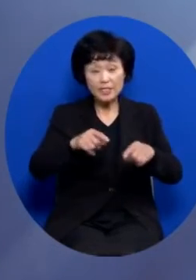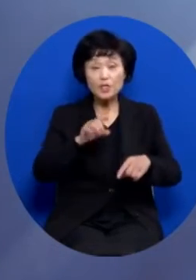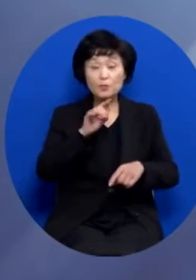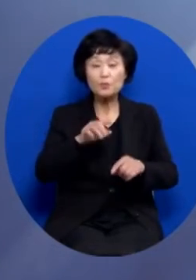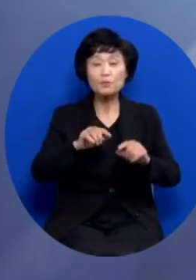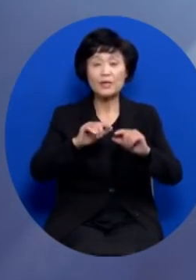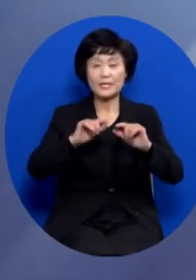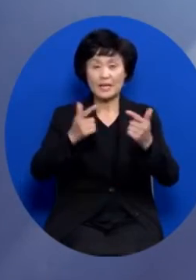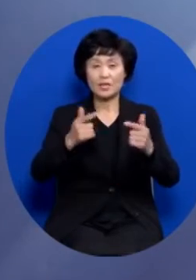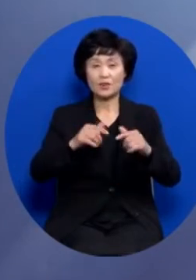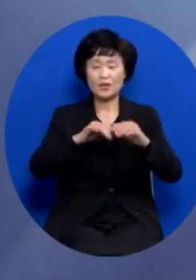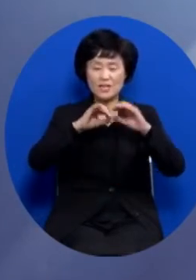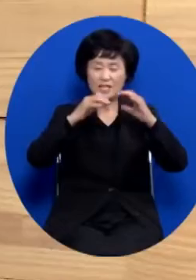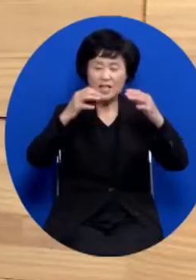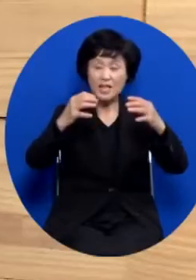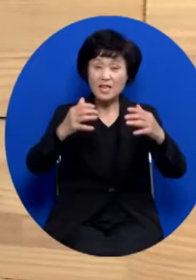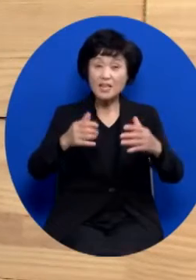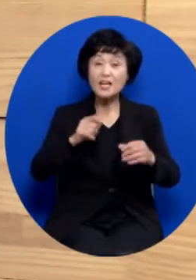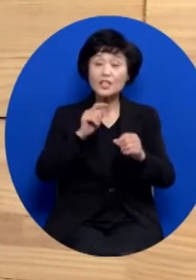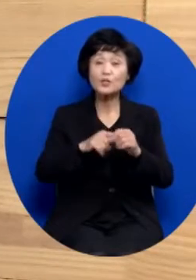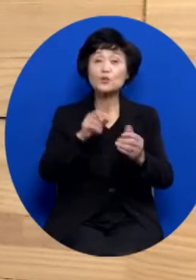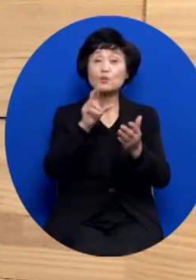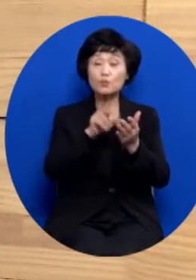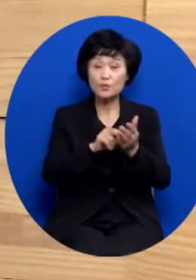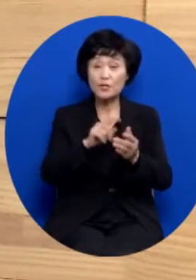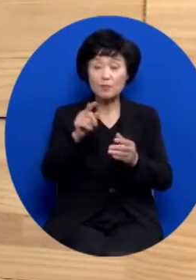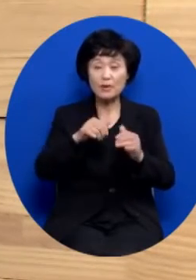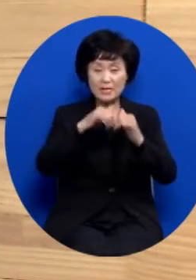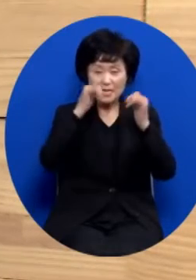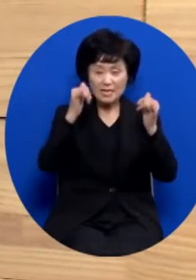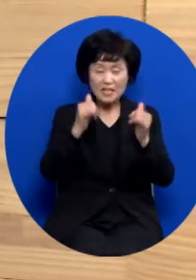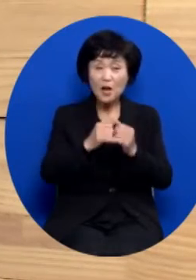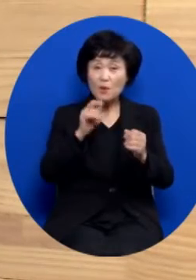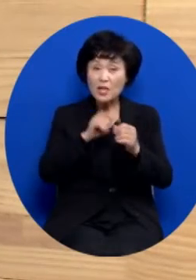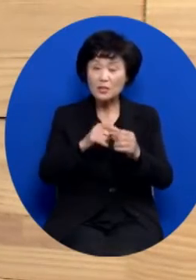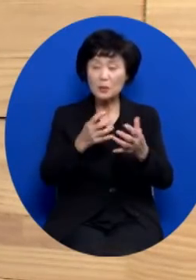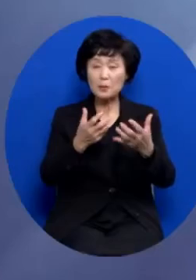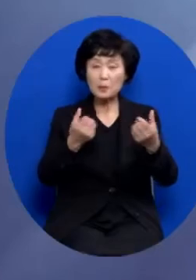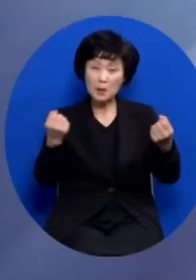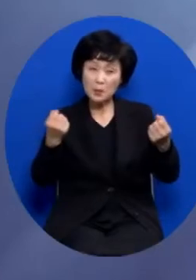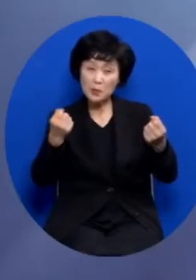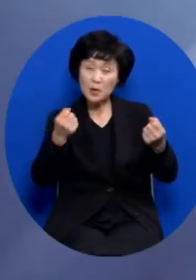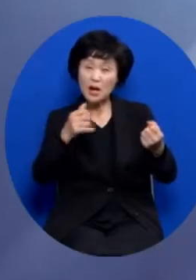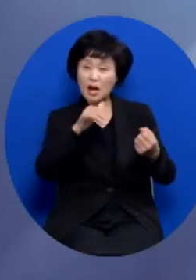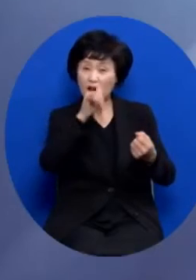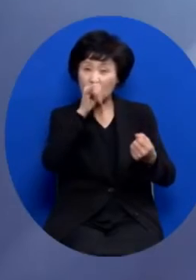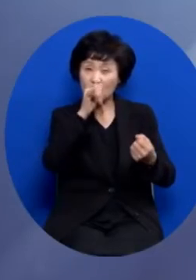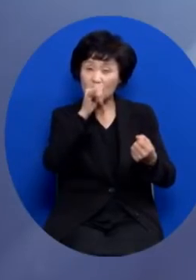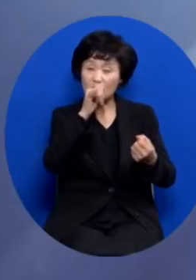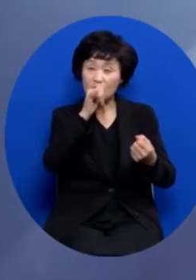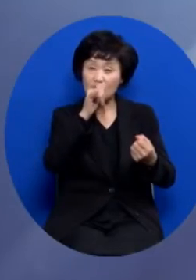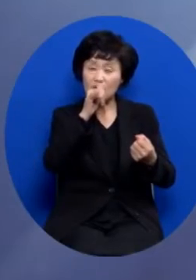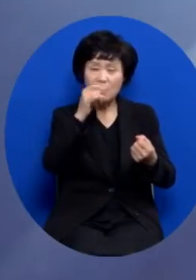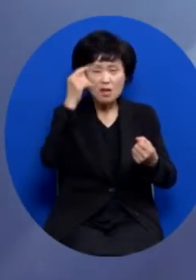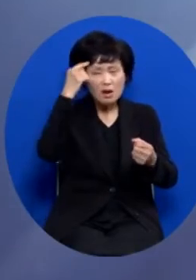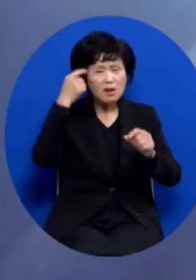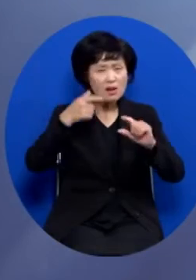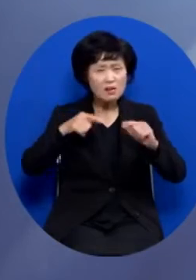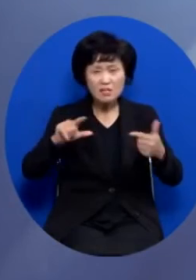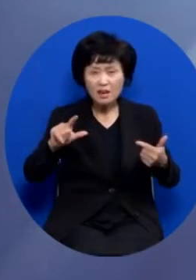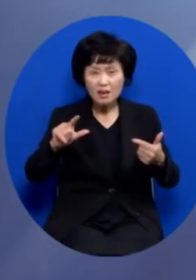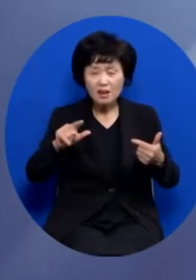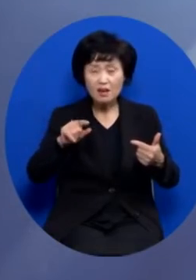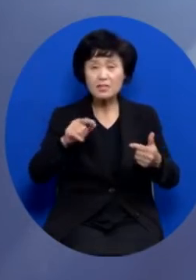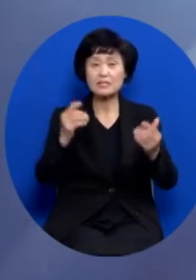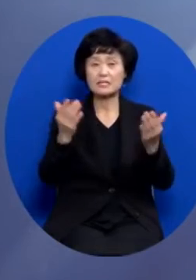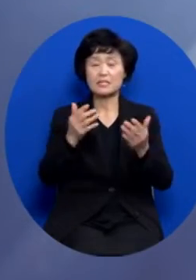전 세계적으로 가장 문제가 되는 게 사회적 양극화하고 포퓰리즘 극단주의이기 때문에 이것을 극복하는